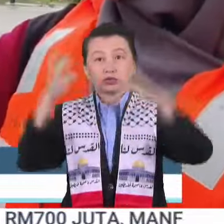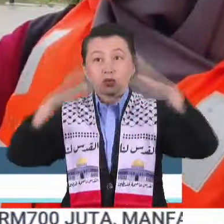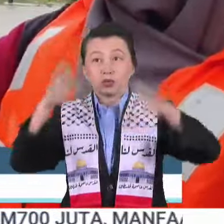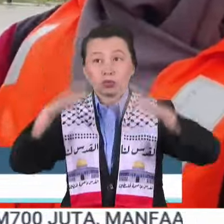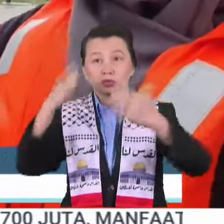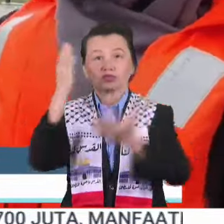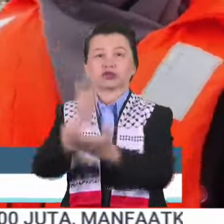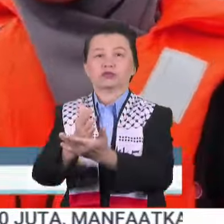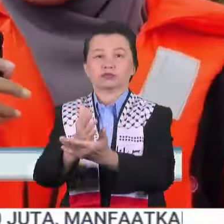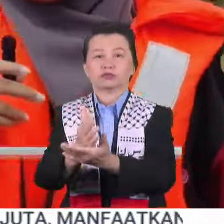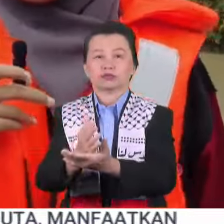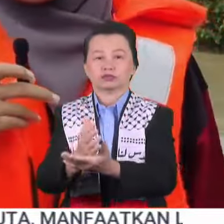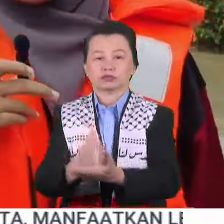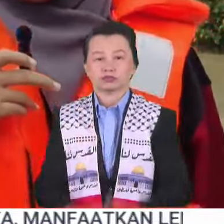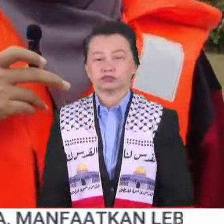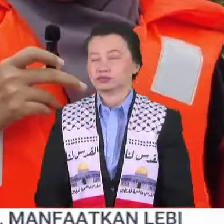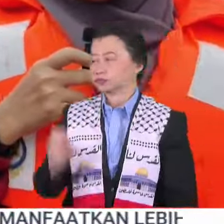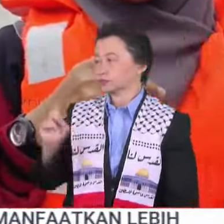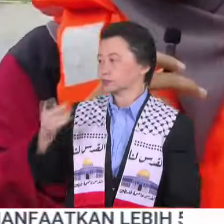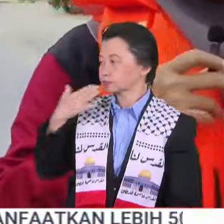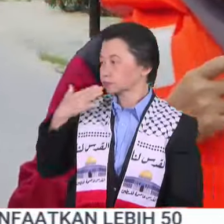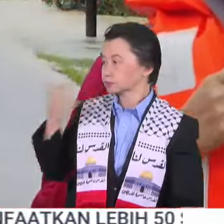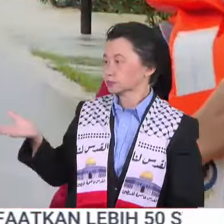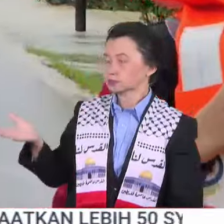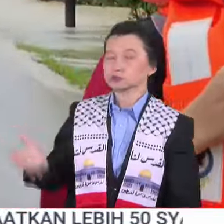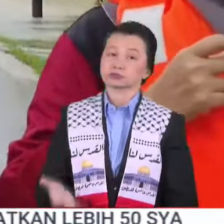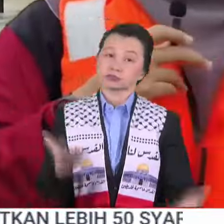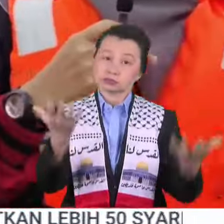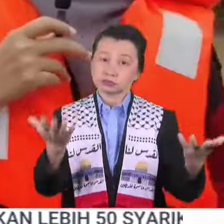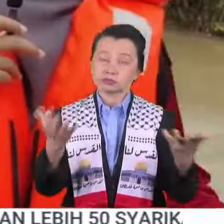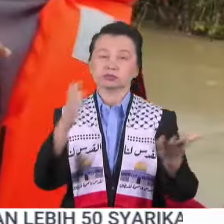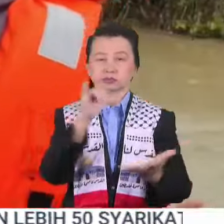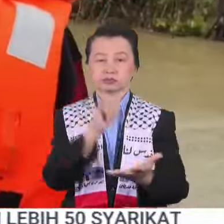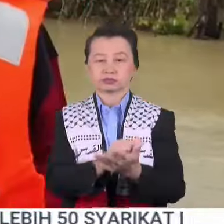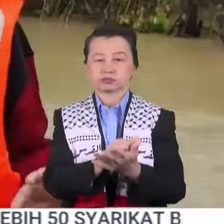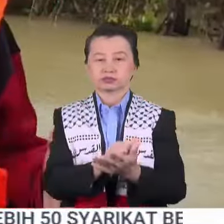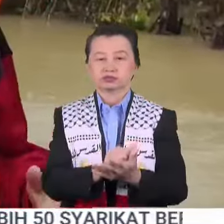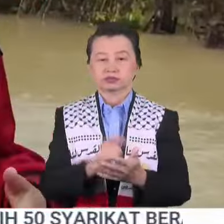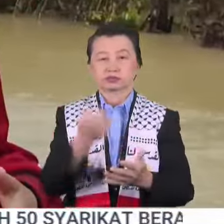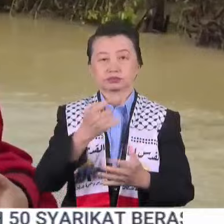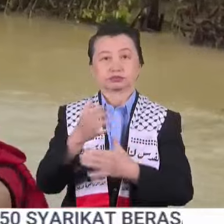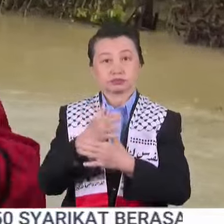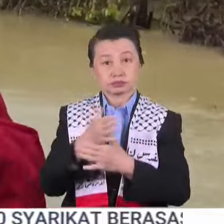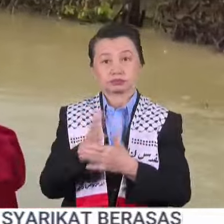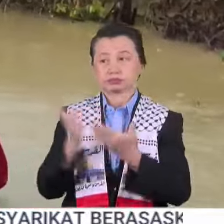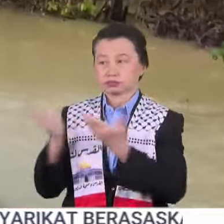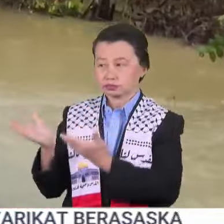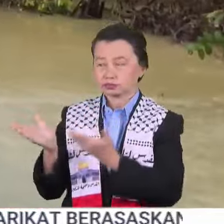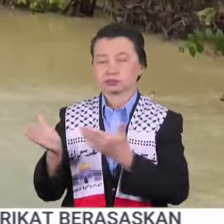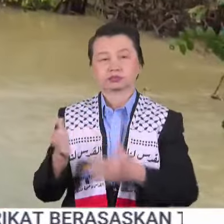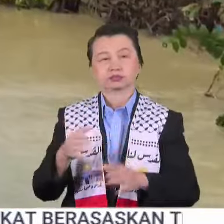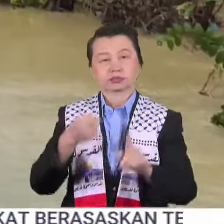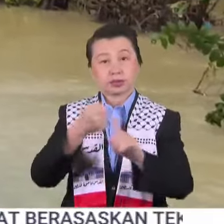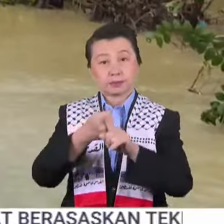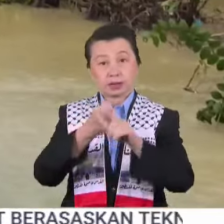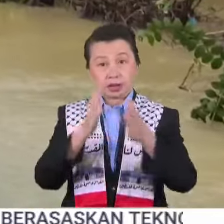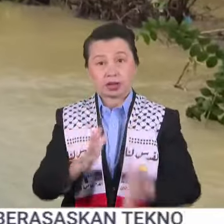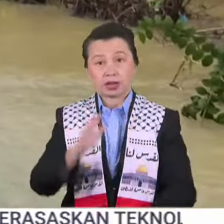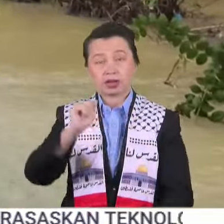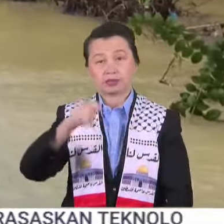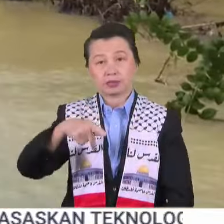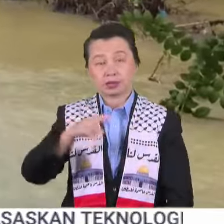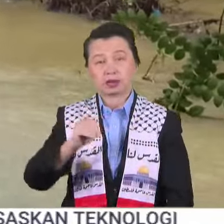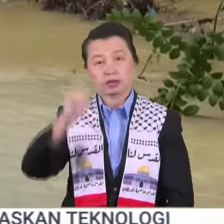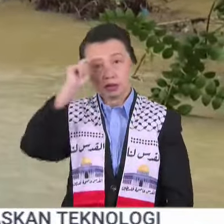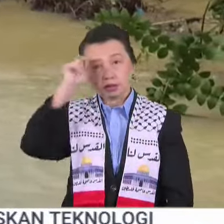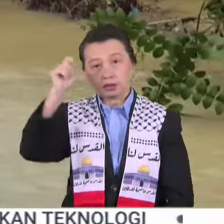nanti. Okey tuan. Okay, terima kasih. Okay, itu tadi antara perkongsian oleh pengarah APM Terengganu mengenai